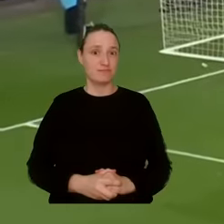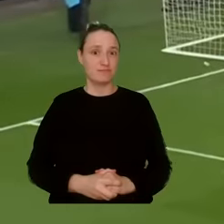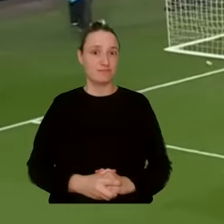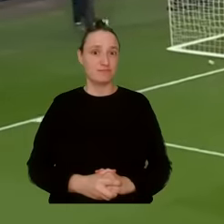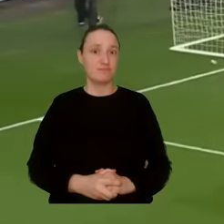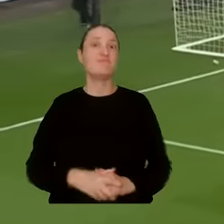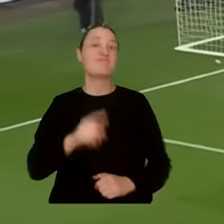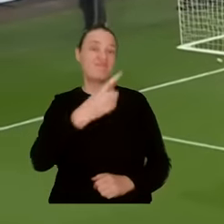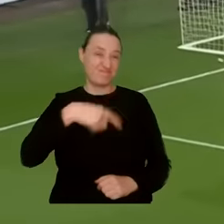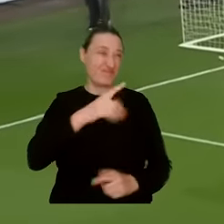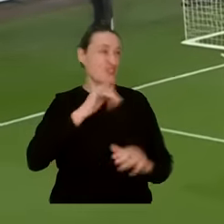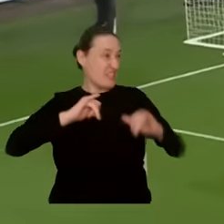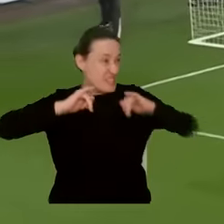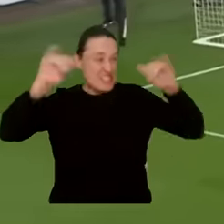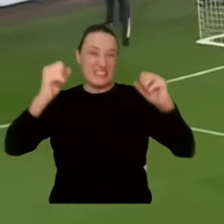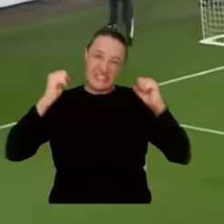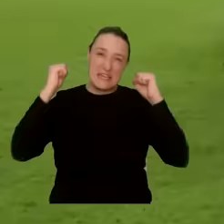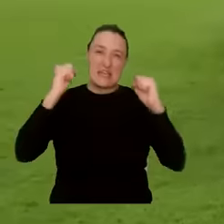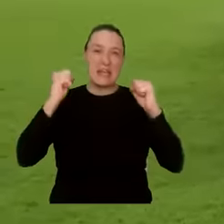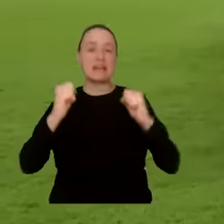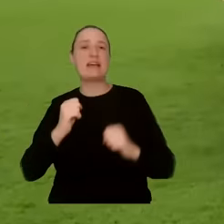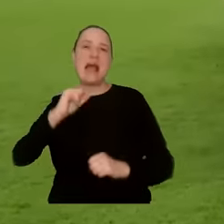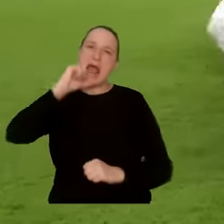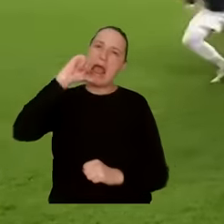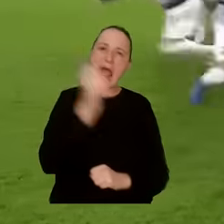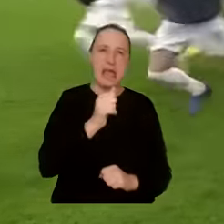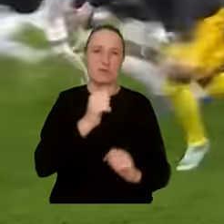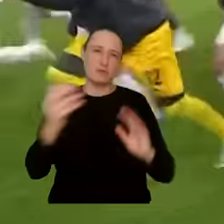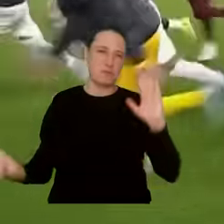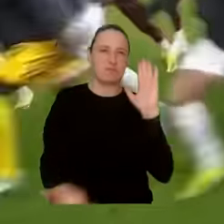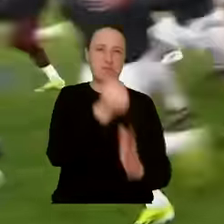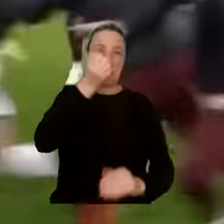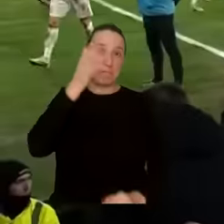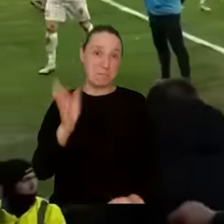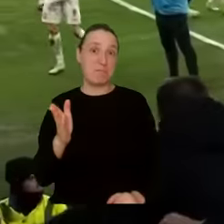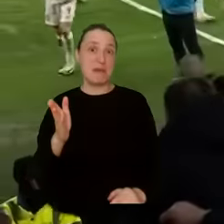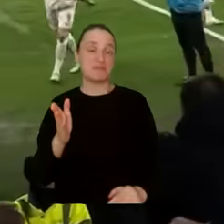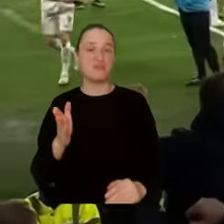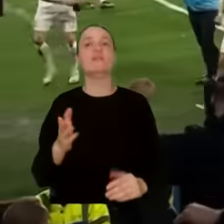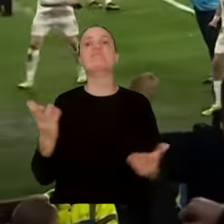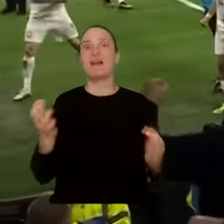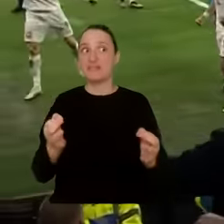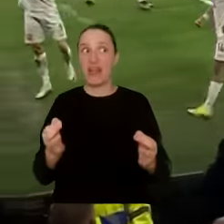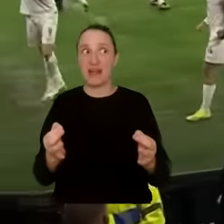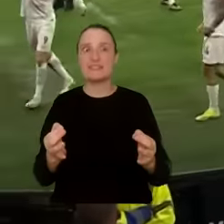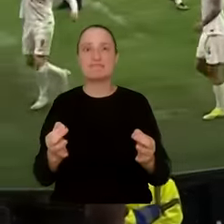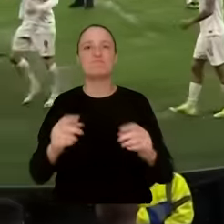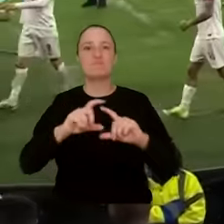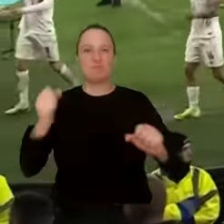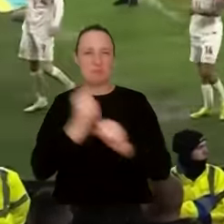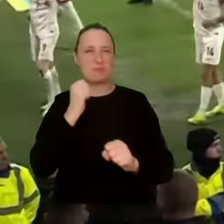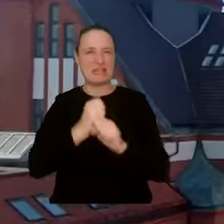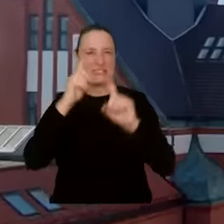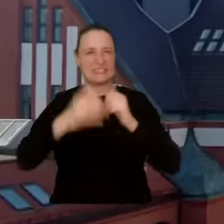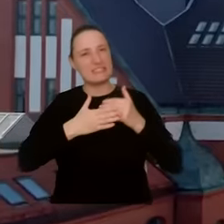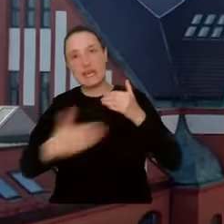krzyknął: mamy to, jedziemy na Euro. Polska wydarła bilety na turniej i radości nie było końca. Czas jednak zabrać się do pracy. Bazą naszych orłów